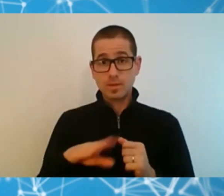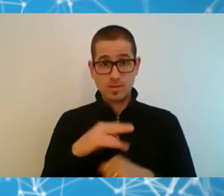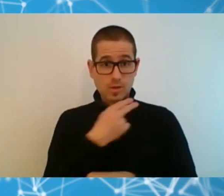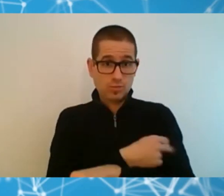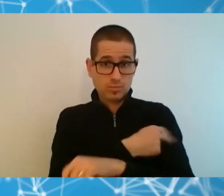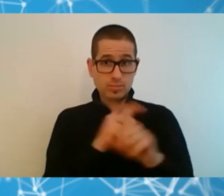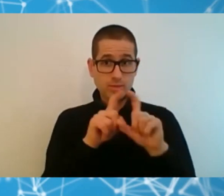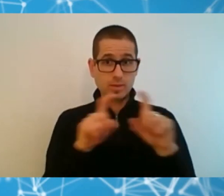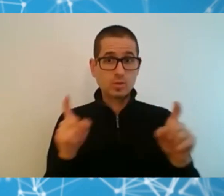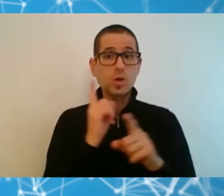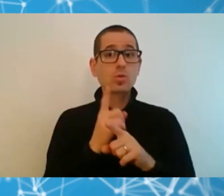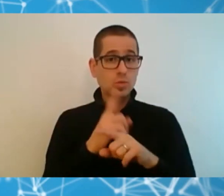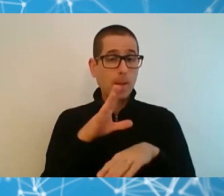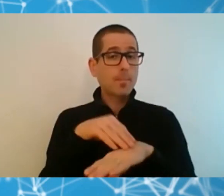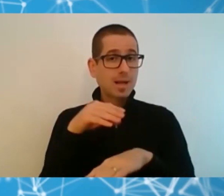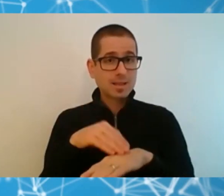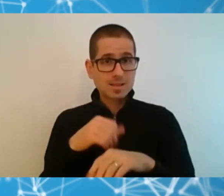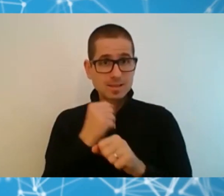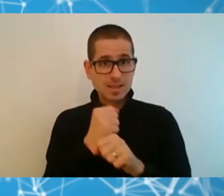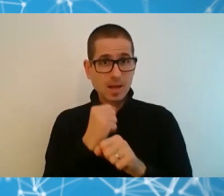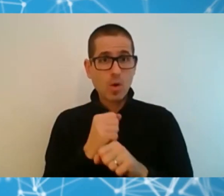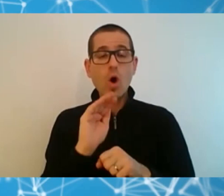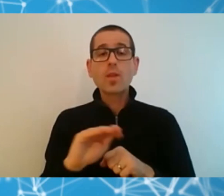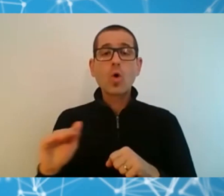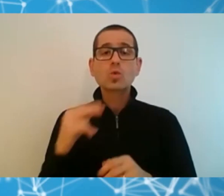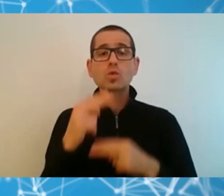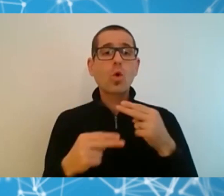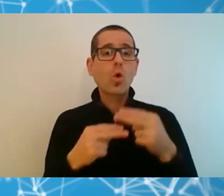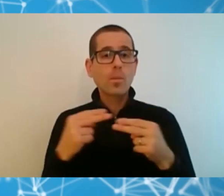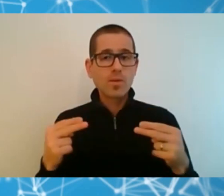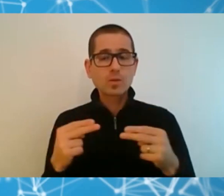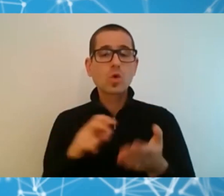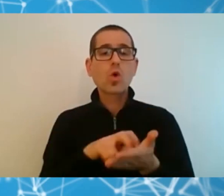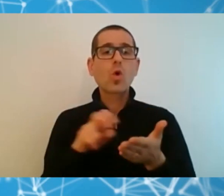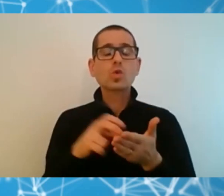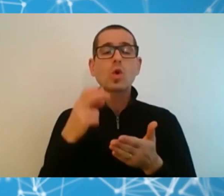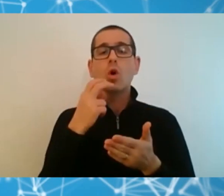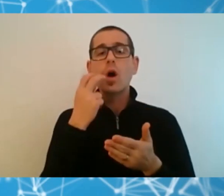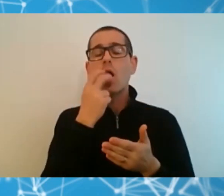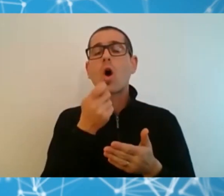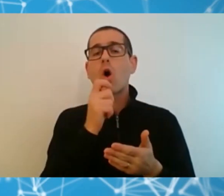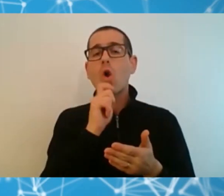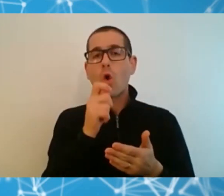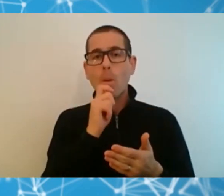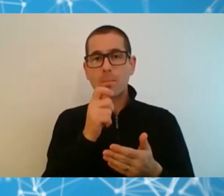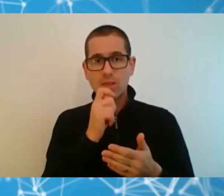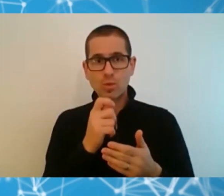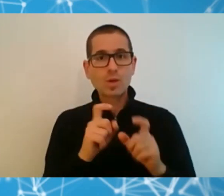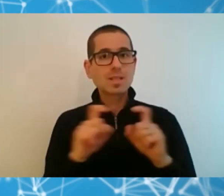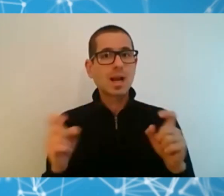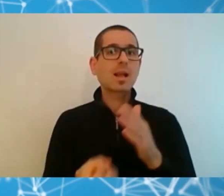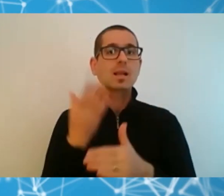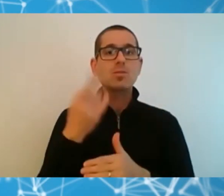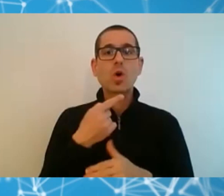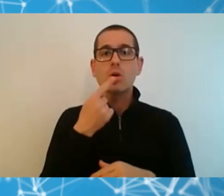prakticiramo, se pravi, otroci obvezno hodijo k logopedu zaradi razvoja govora,